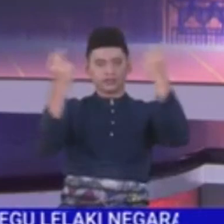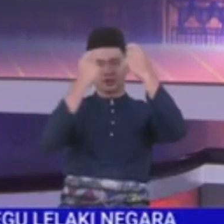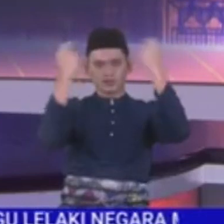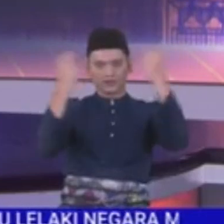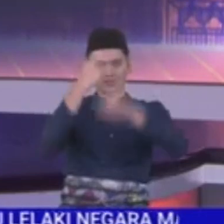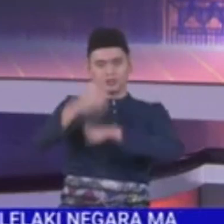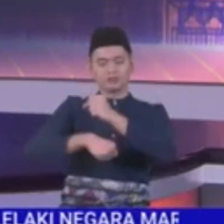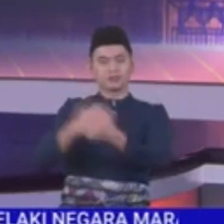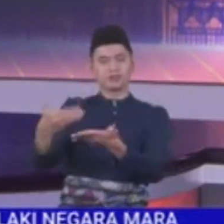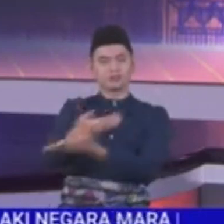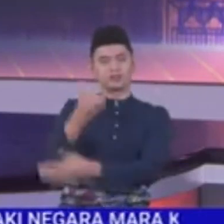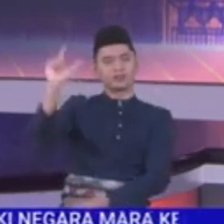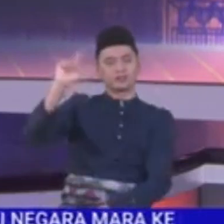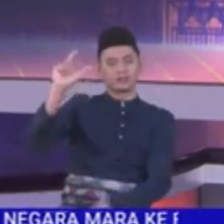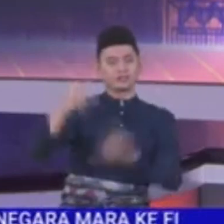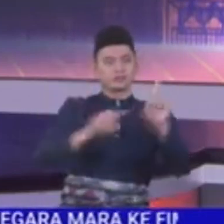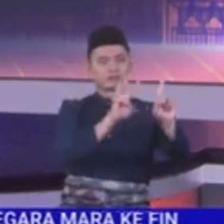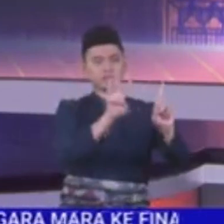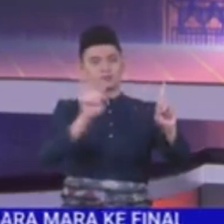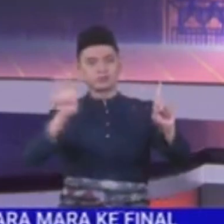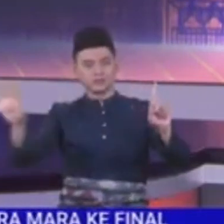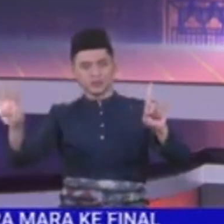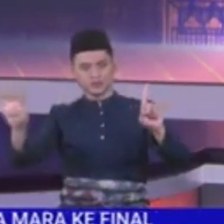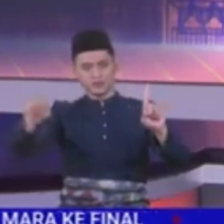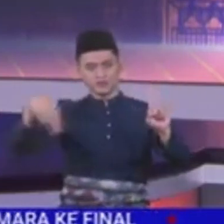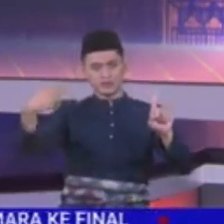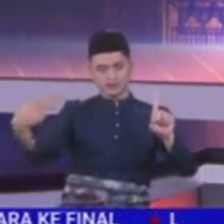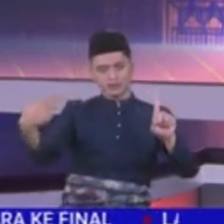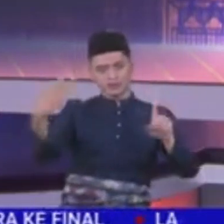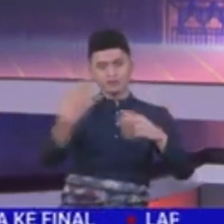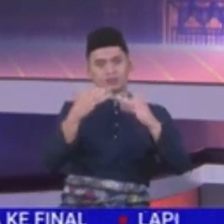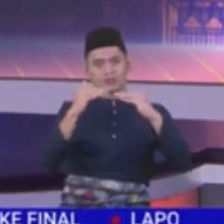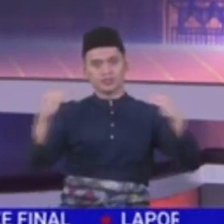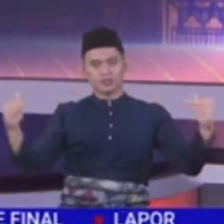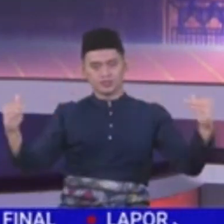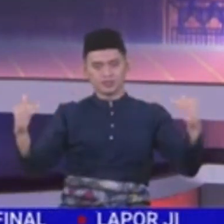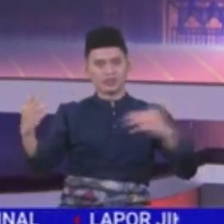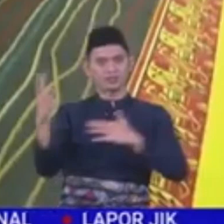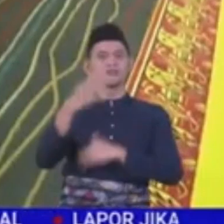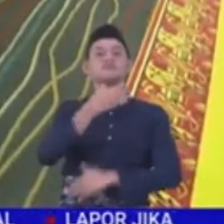curah 1444 hijrah peringkat Negeri perak